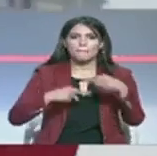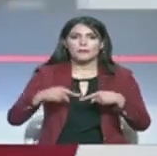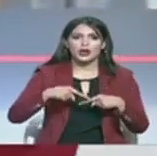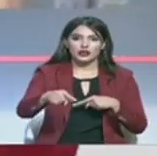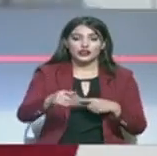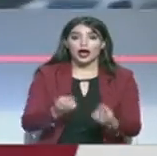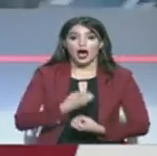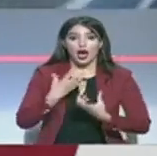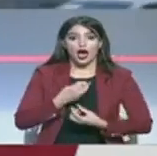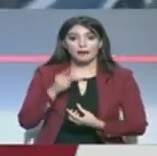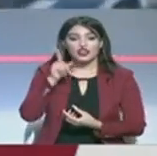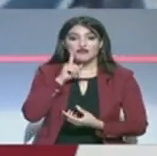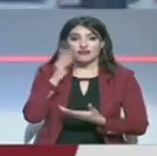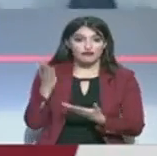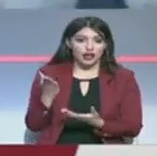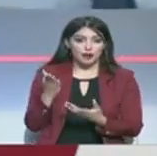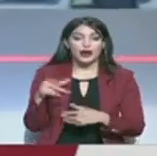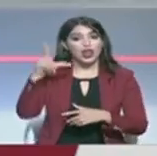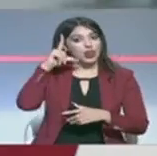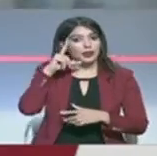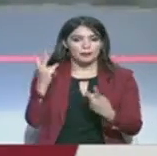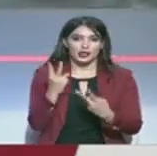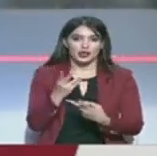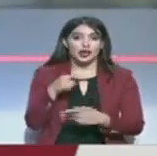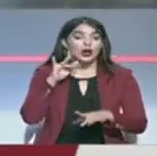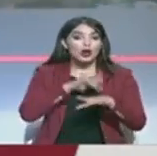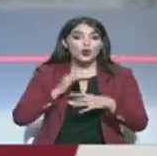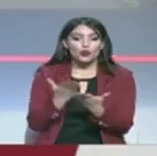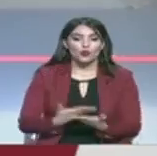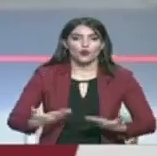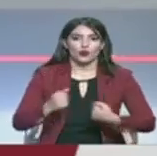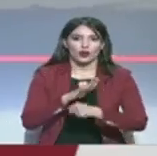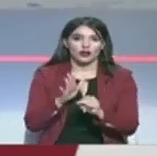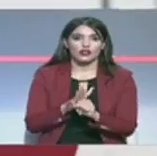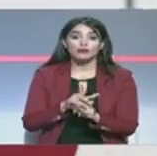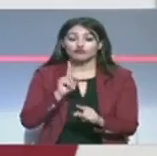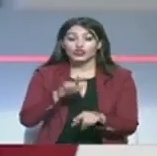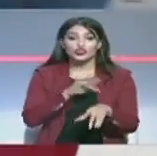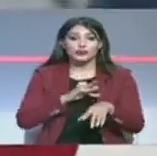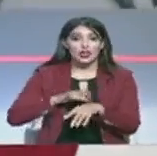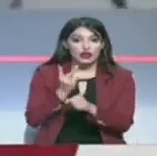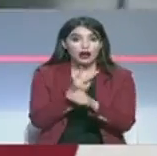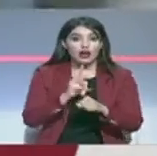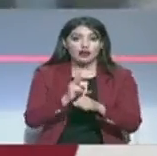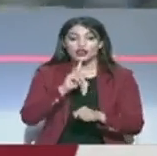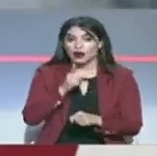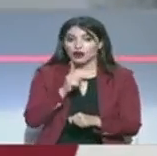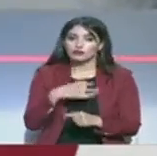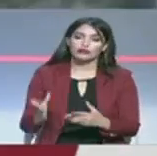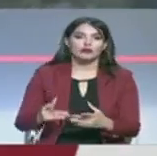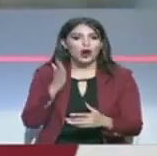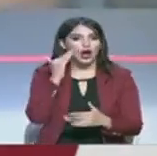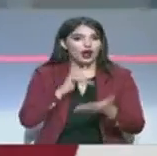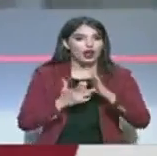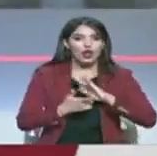أخرى عبرت عنها المبعوثة الأممية إلى ليبيا بالنيابة بشأن الوضع الوبائي الذي اتخذ بحسب تعبيرها منحا مقلقا